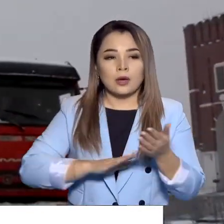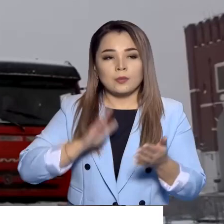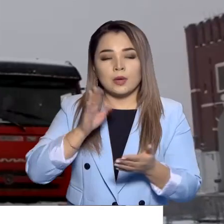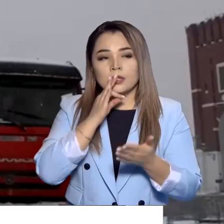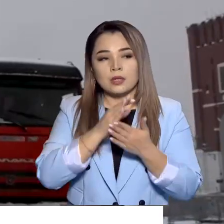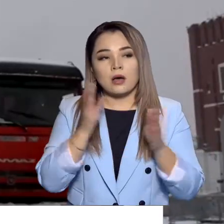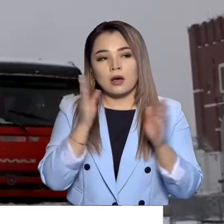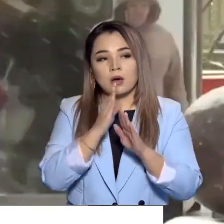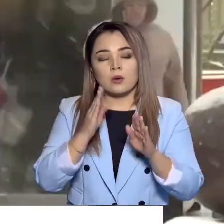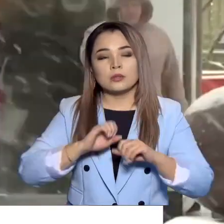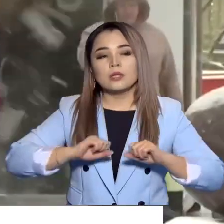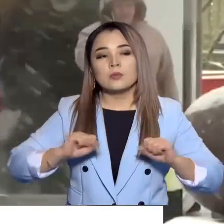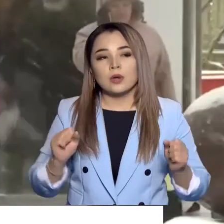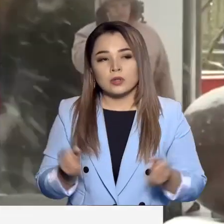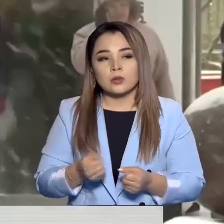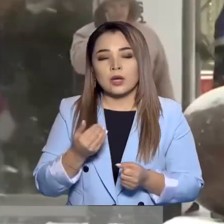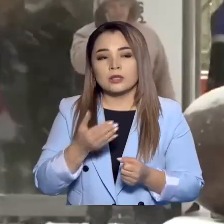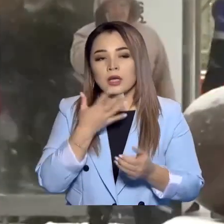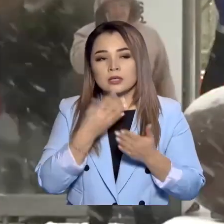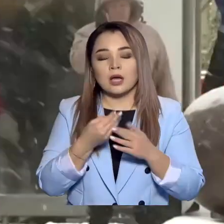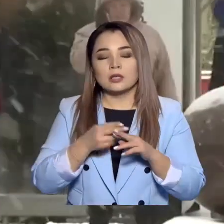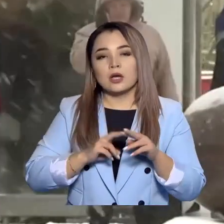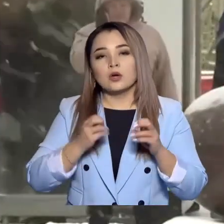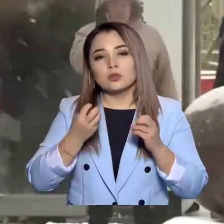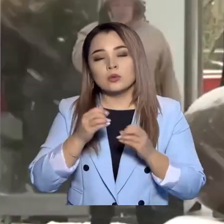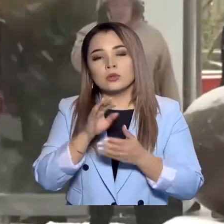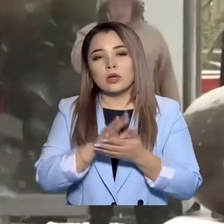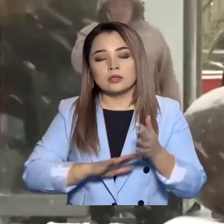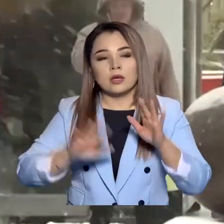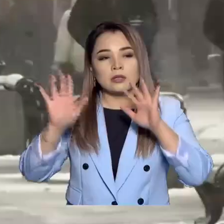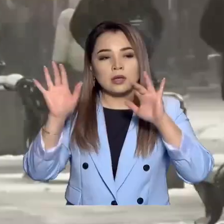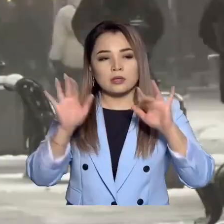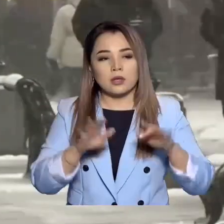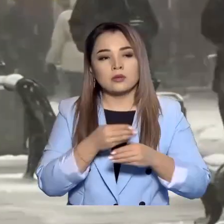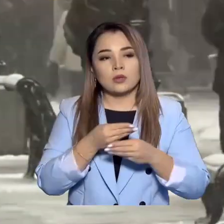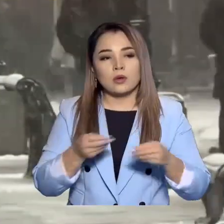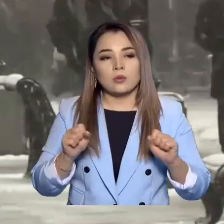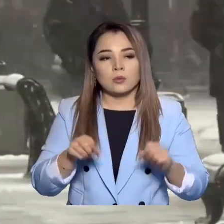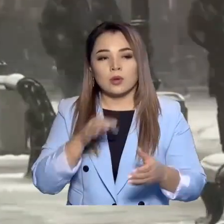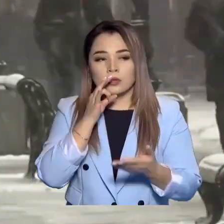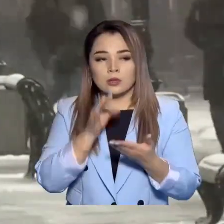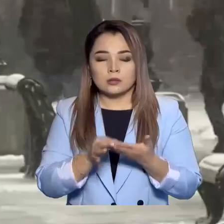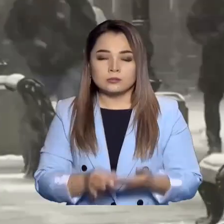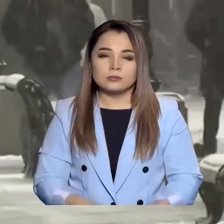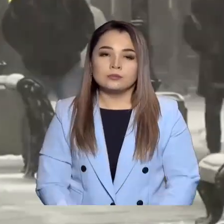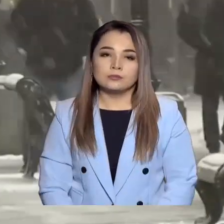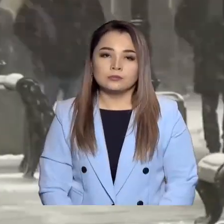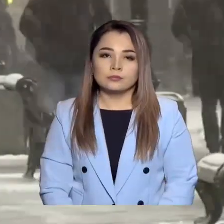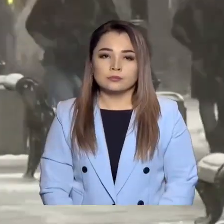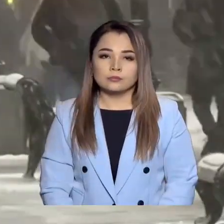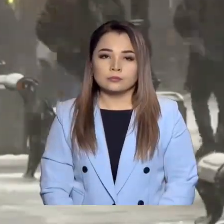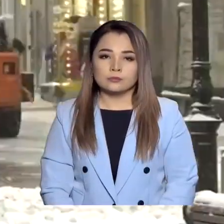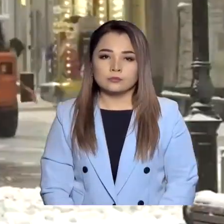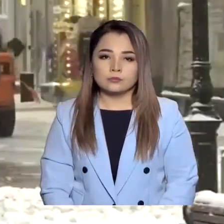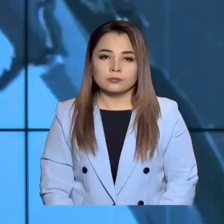ауа температурасы алдағы уақытта қайта көтеріліп, ақ ұлпа тез еріп кетуі де мүмкін.